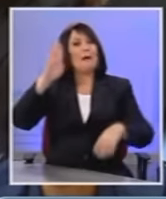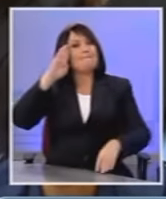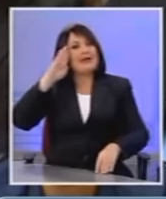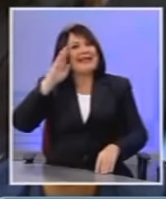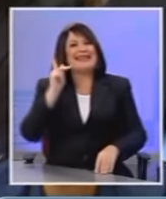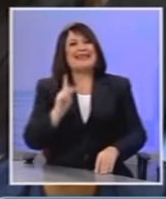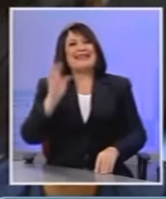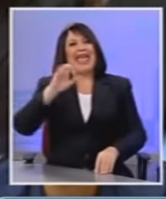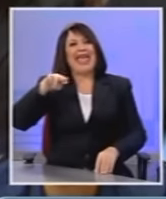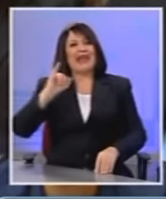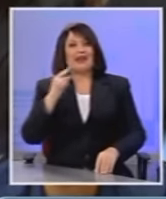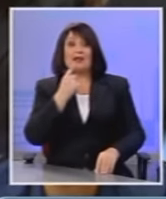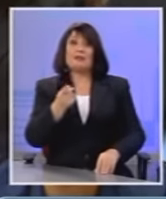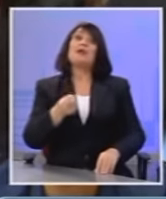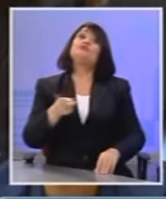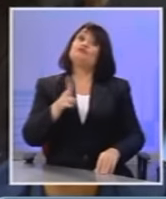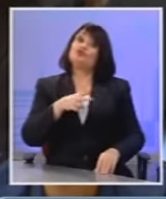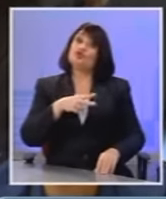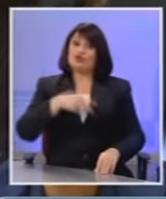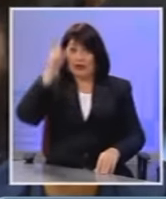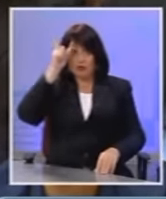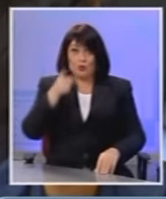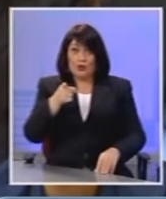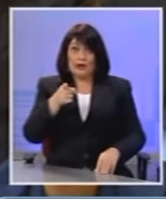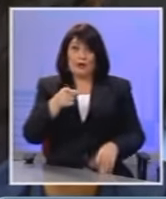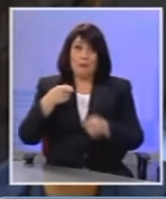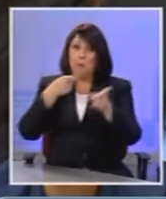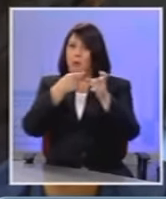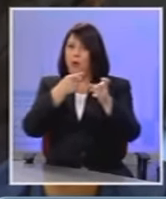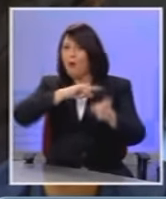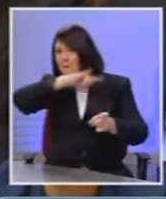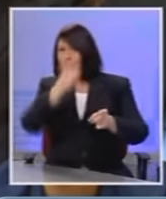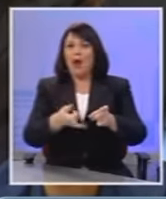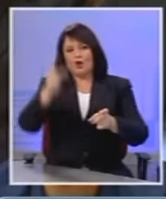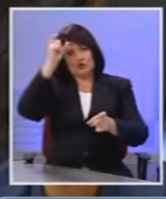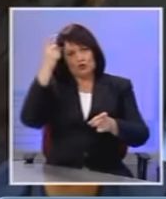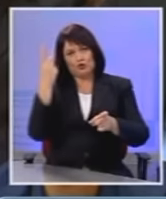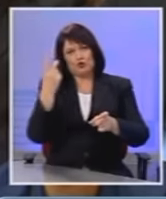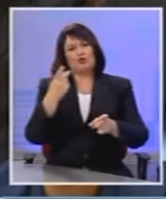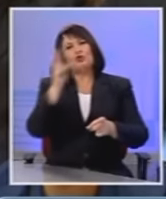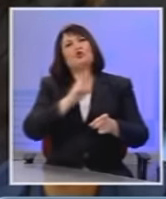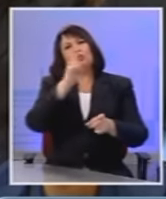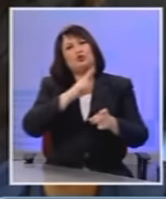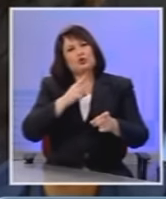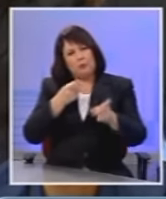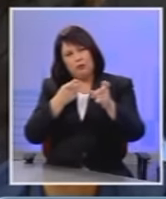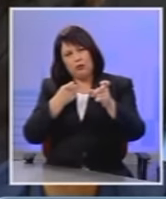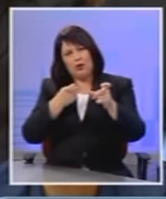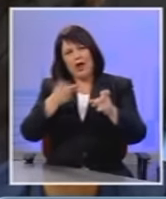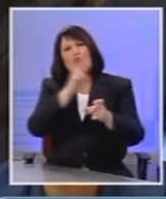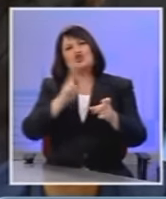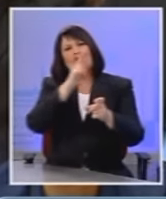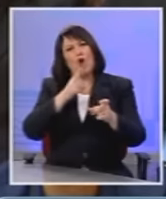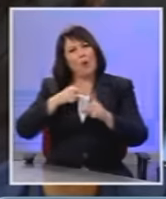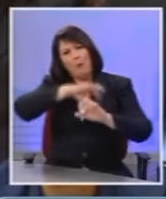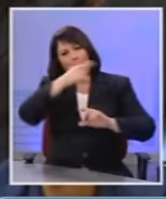την κατάρριψη του ρωσικού αεροσκάφους από την τουρκική αεροπορία, δεν λέει λέξη για